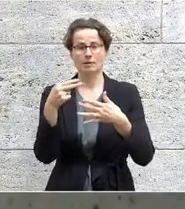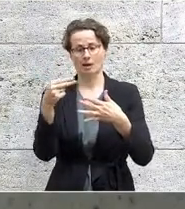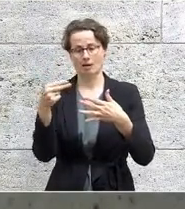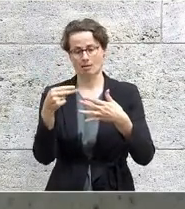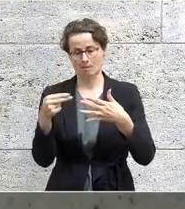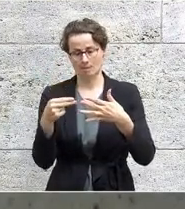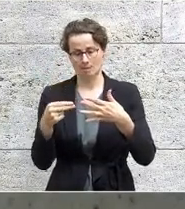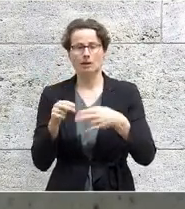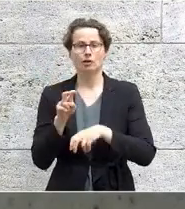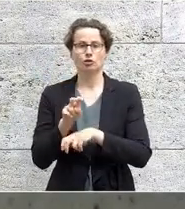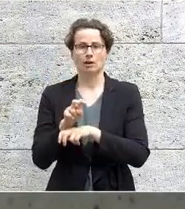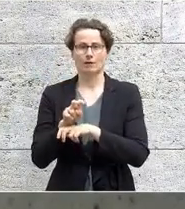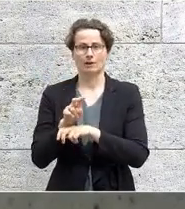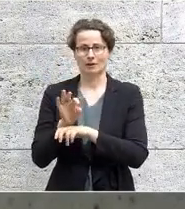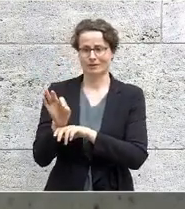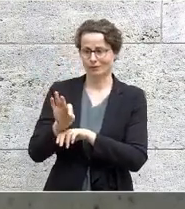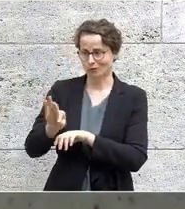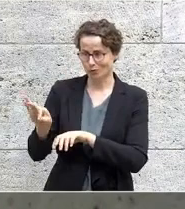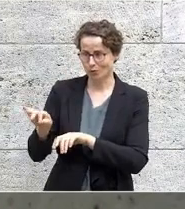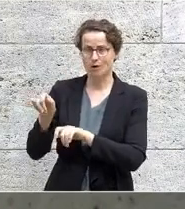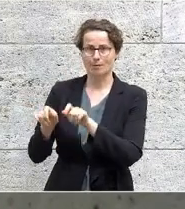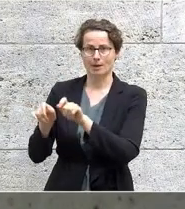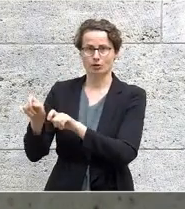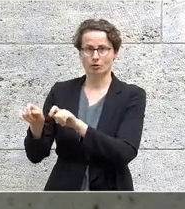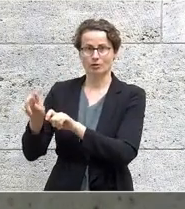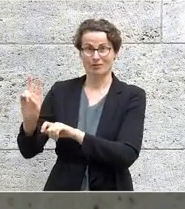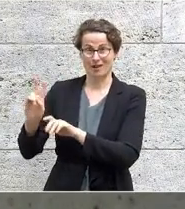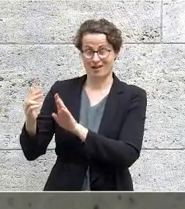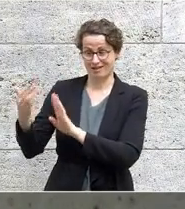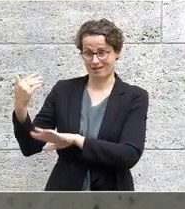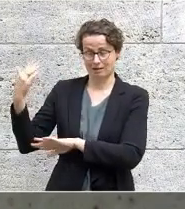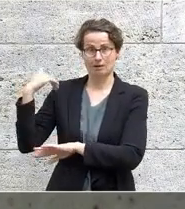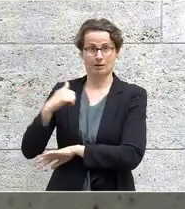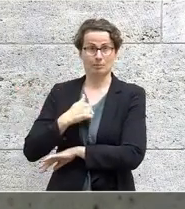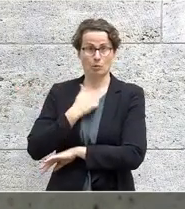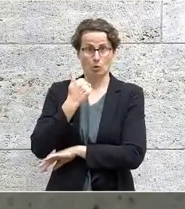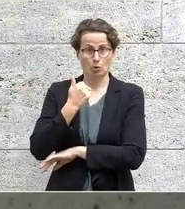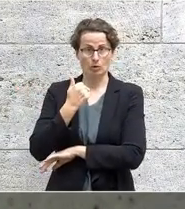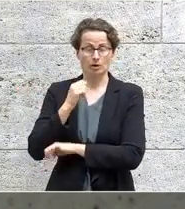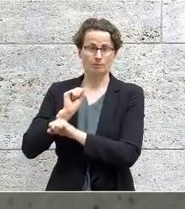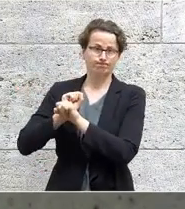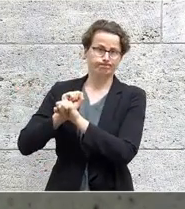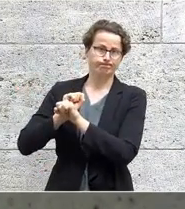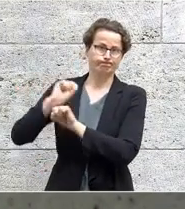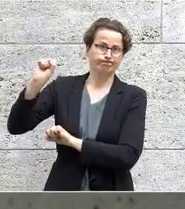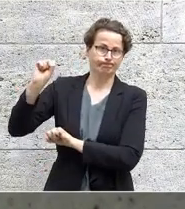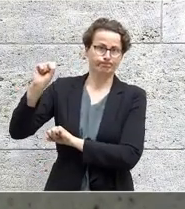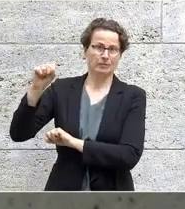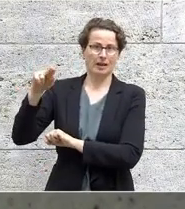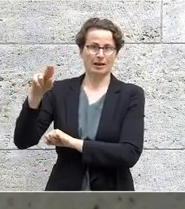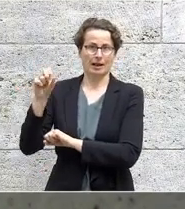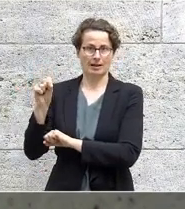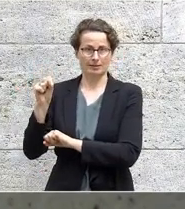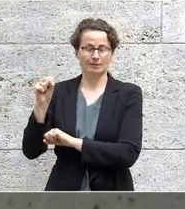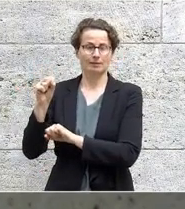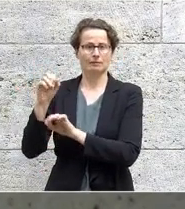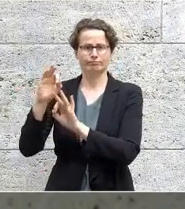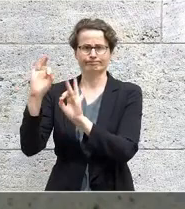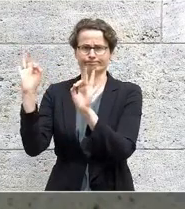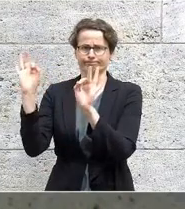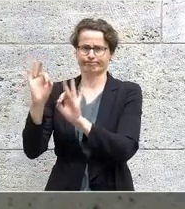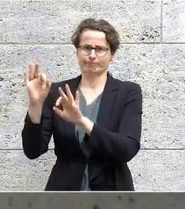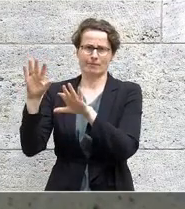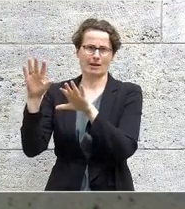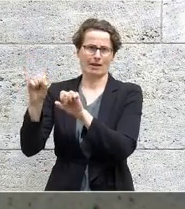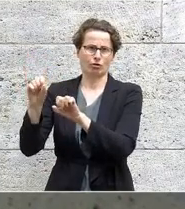stellvertretend für alle Menschen, die den Mut hatten, sich der nationalsozialistischen